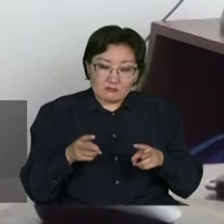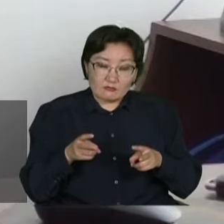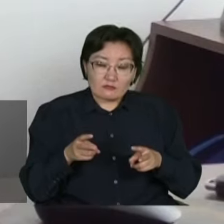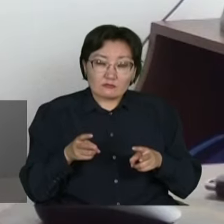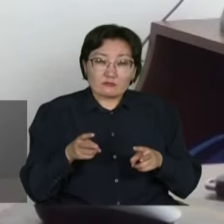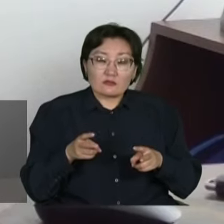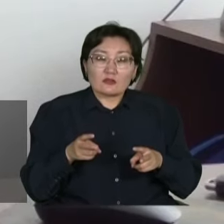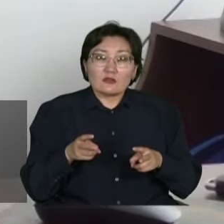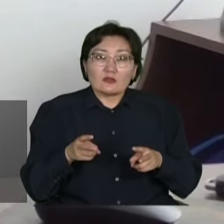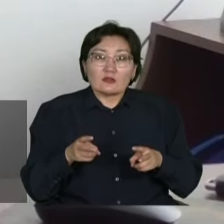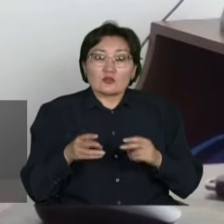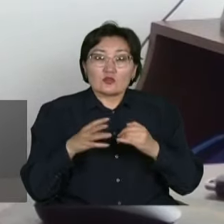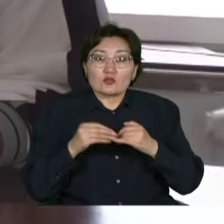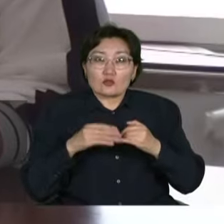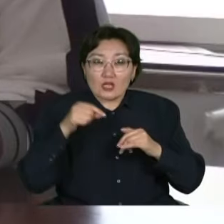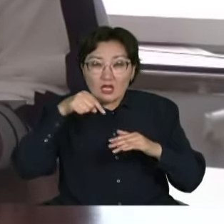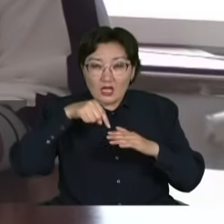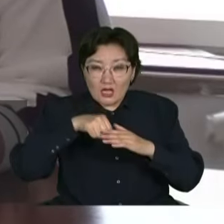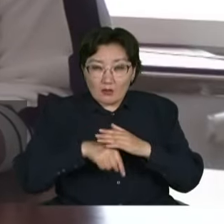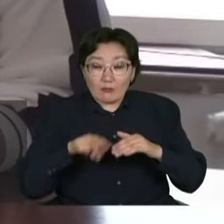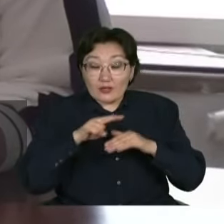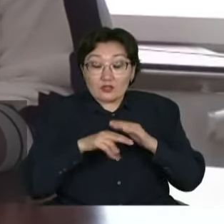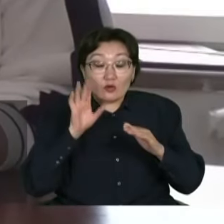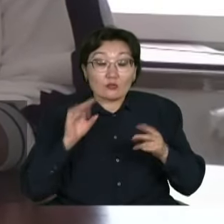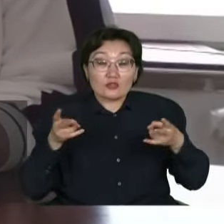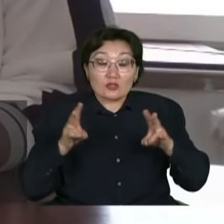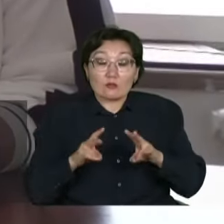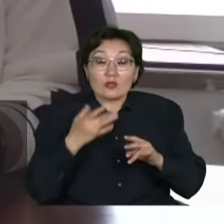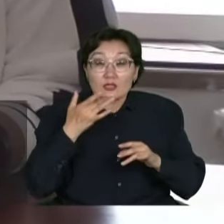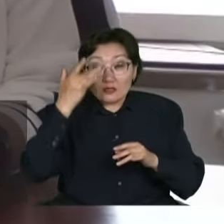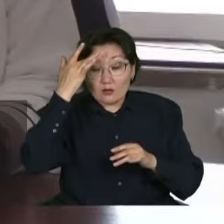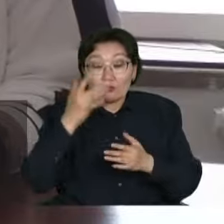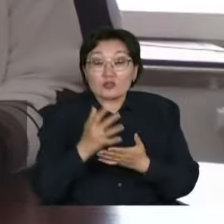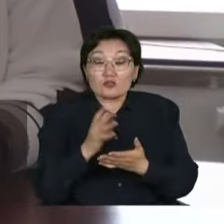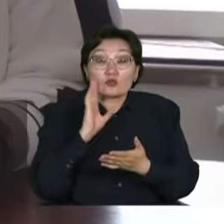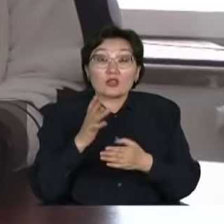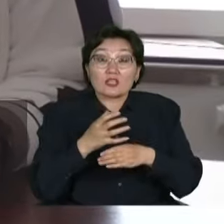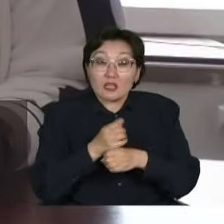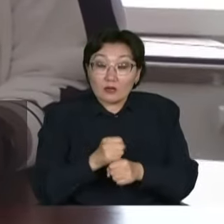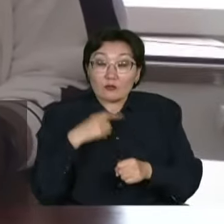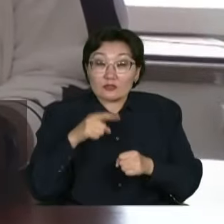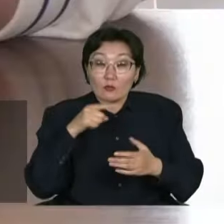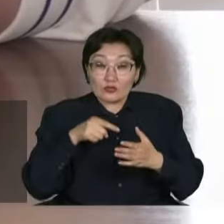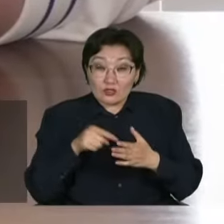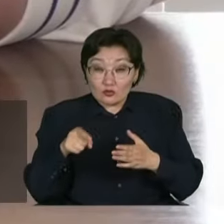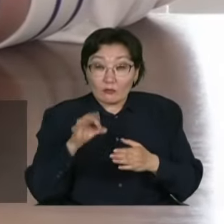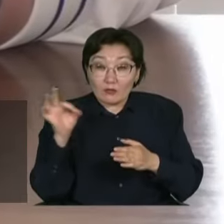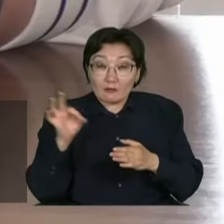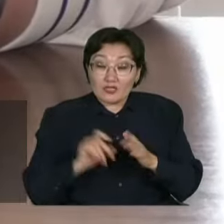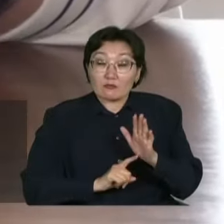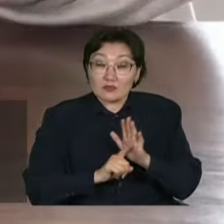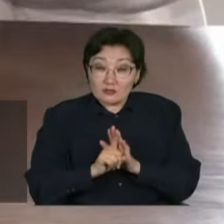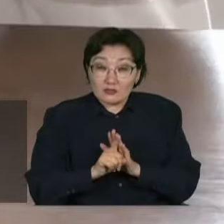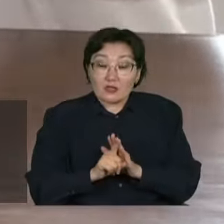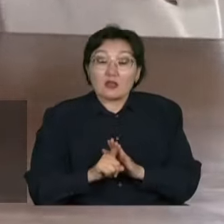зиянды нелер олар судың астында қалып отыр. Ал халық жазда қоймадағы судың тартылып қалатынын айтады. Мәселенің бәрі сол кезде басталатын